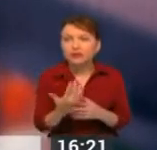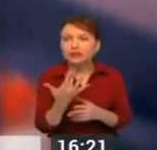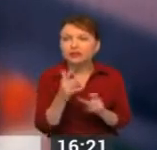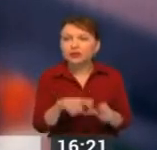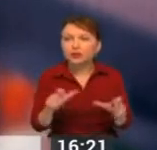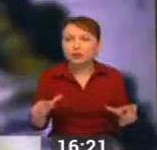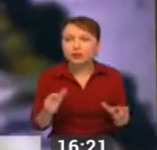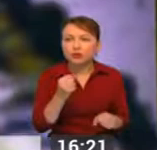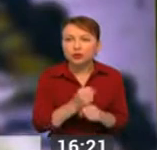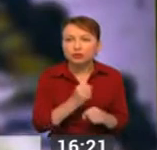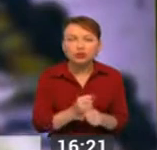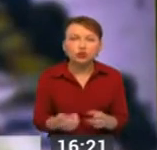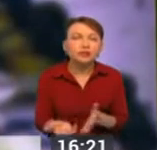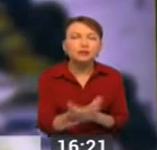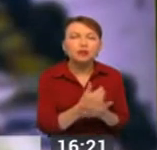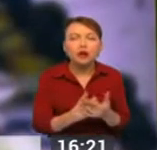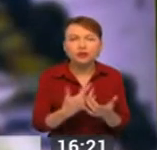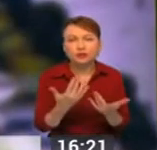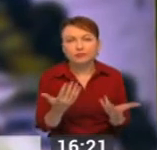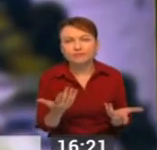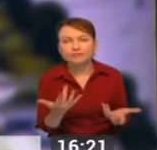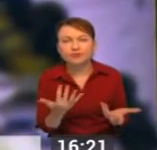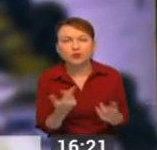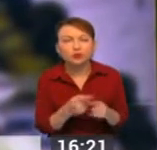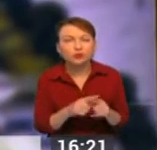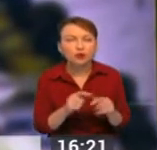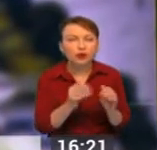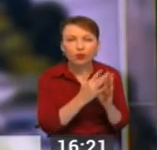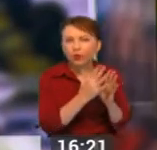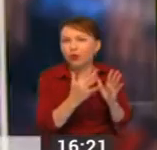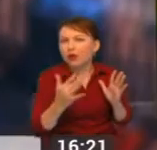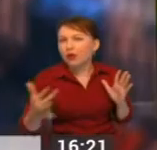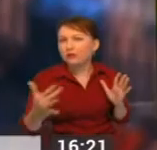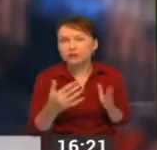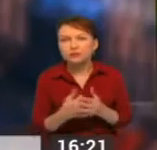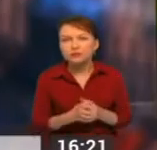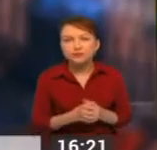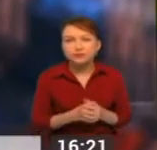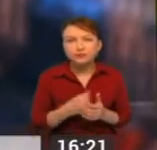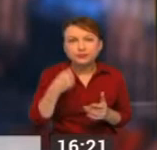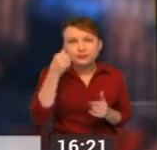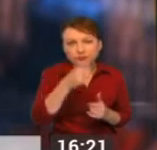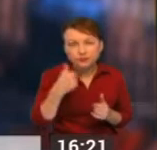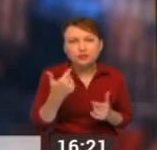тим, аби зібрати ось цю колекцію, кількість усього надбання там? І років, і